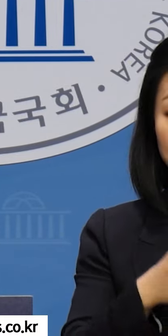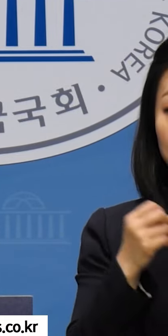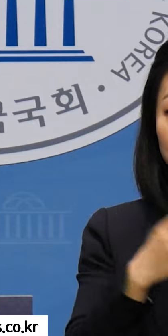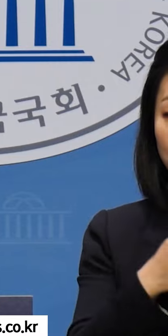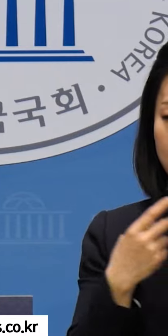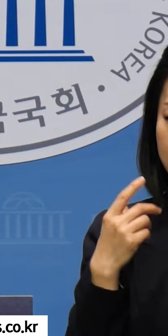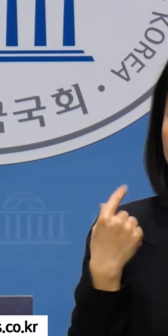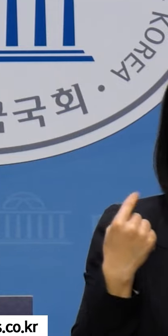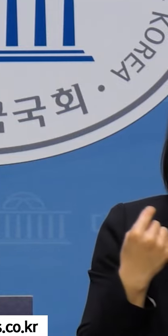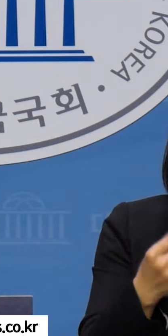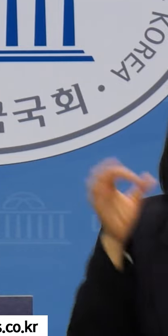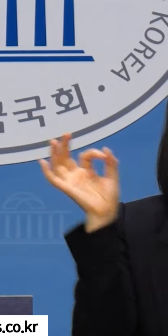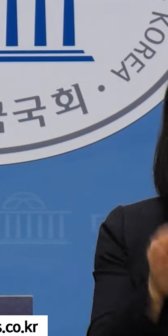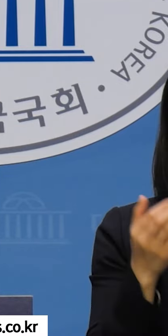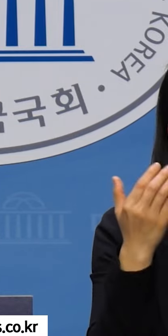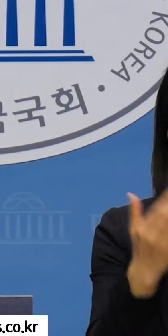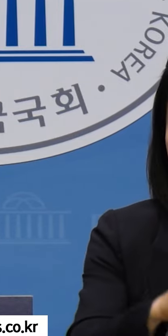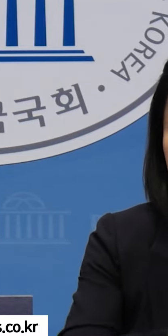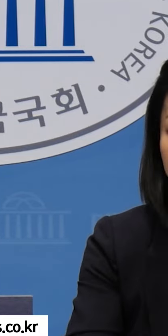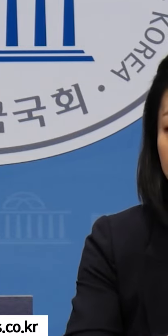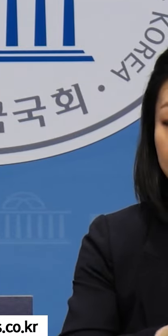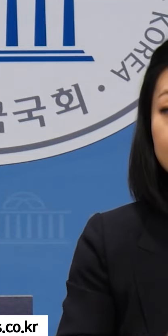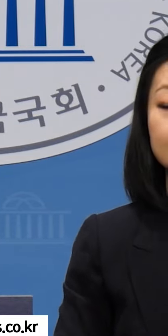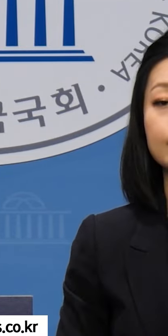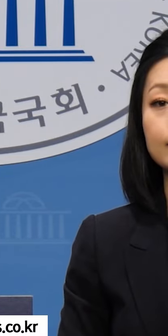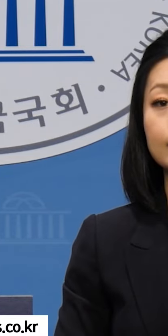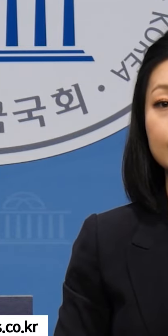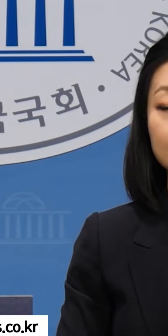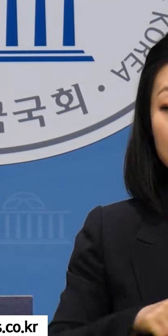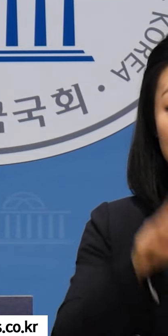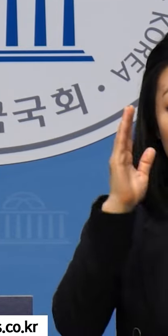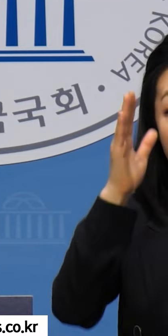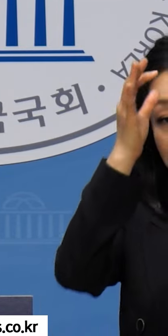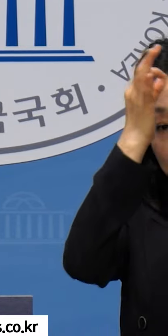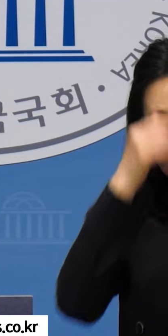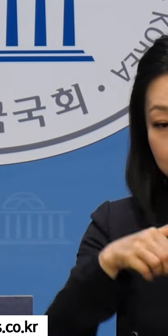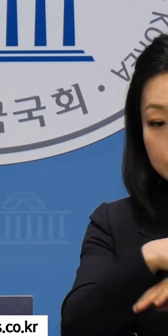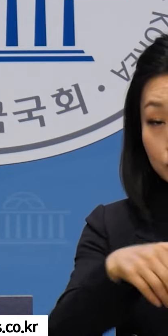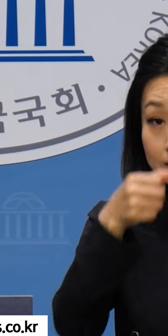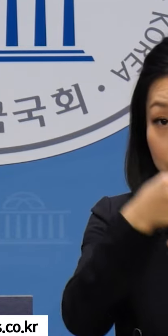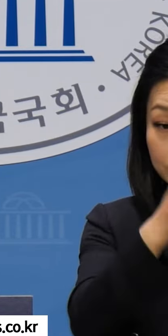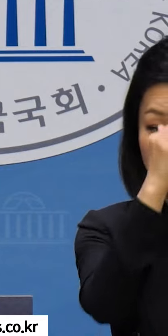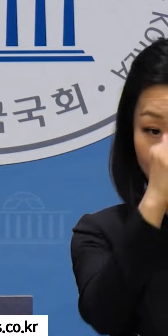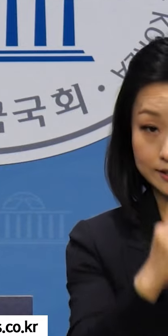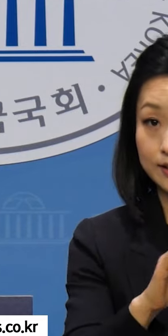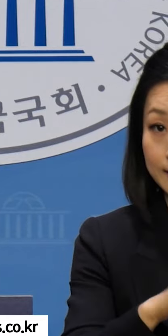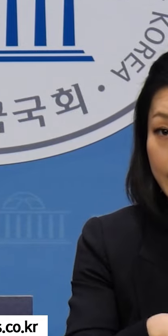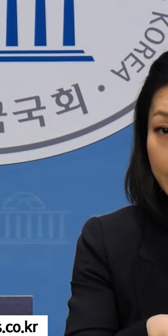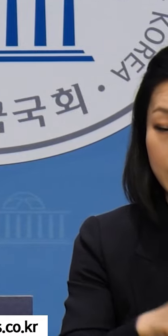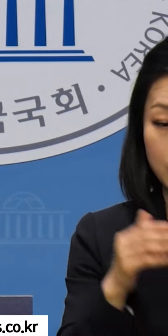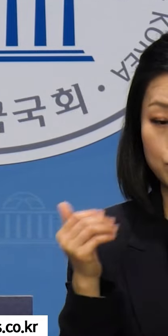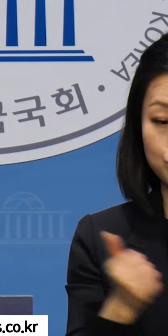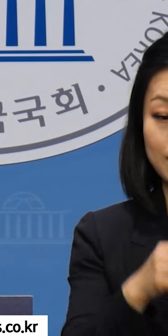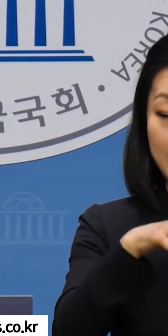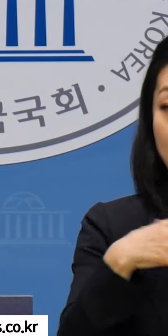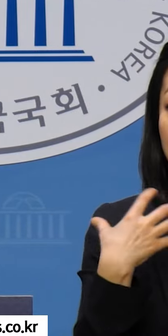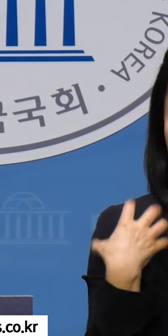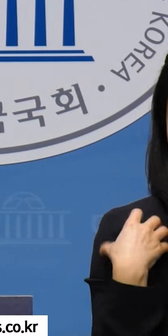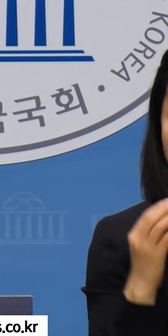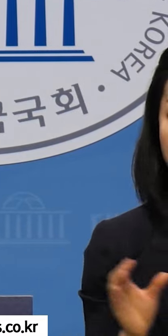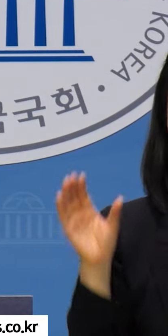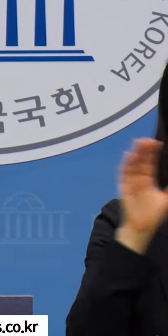지속성을 확보하겠습니다이를 위해 과학기술 정책 결정 과정에서 국회 역할을